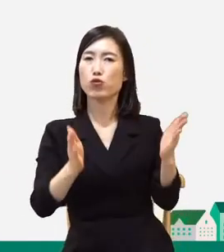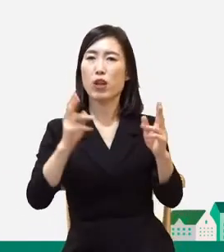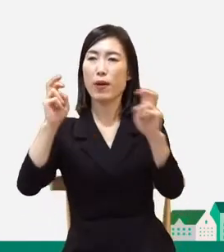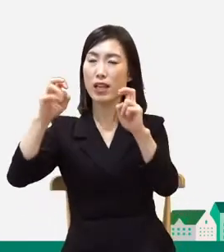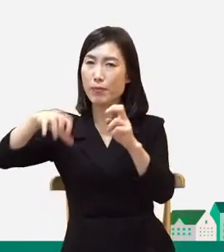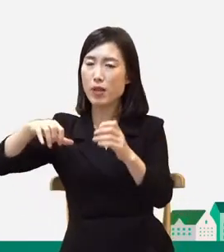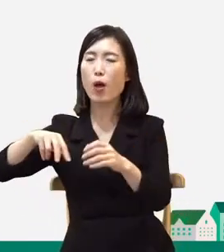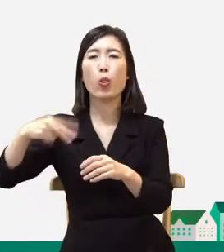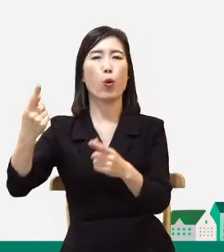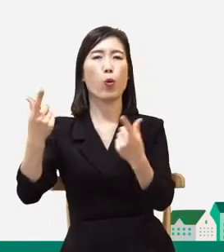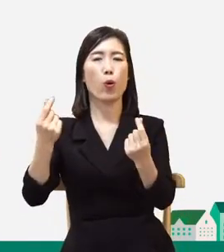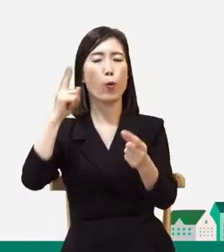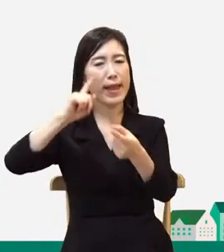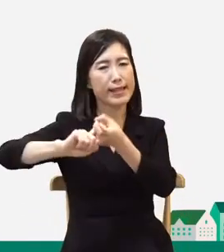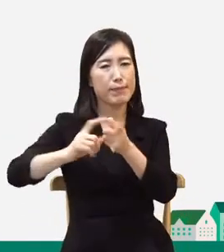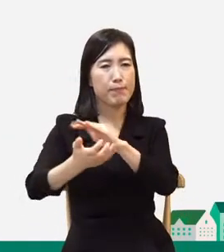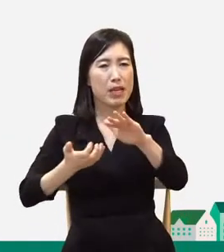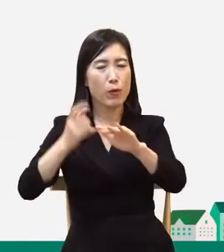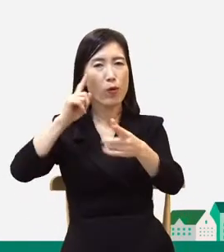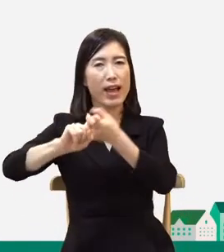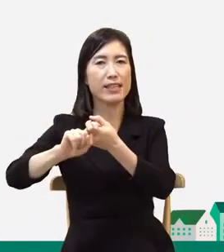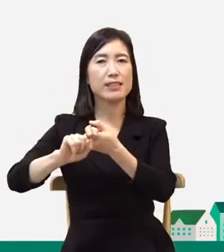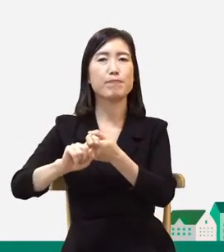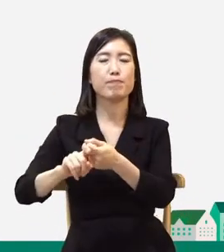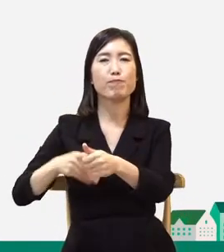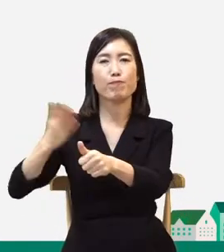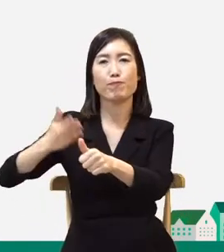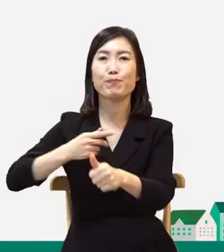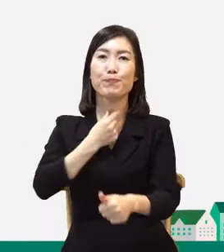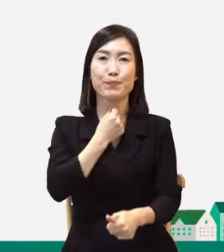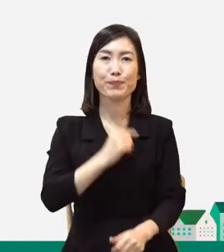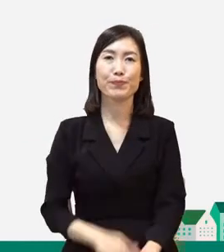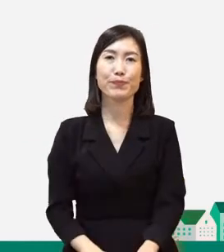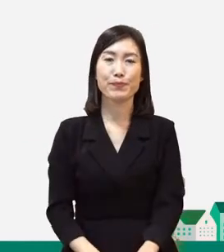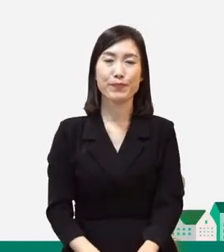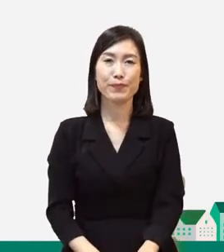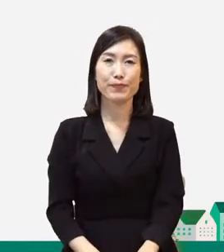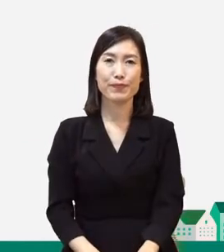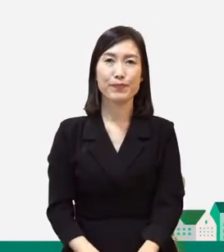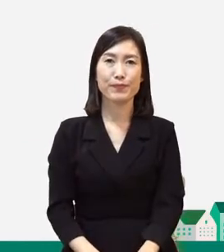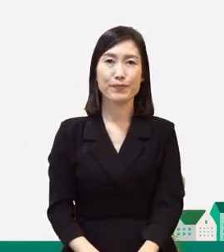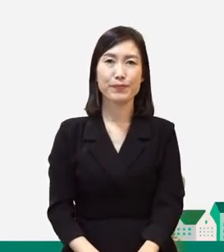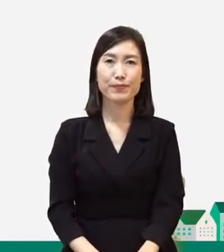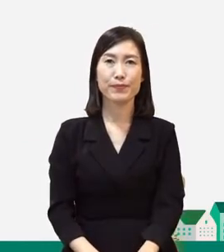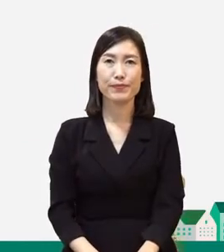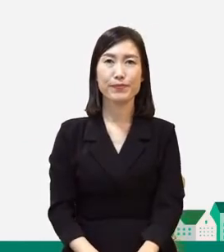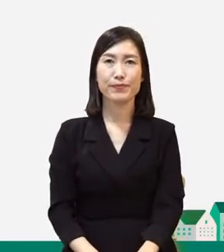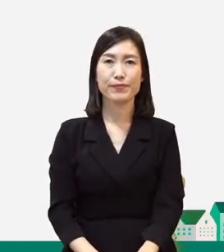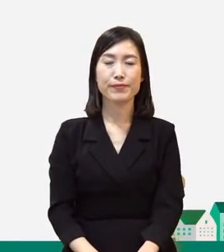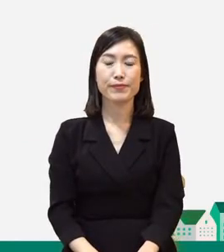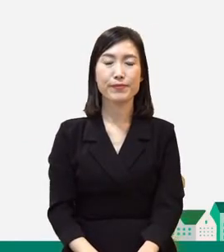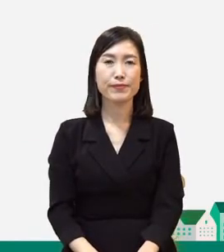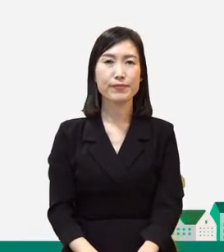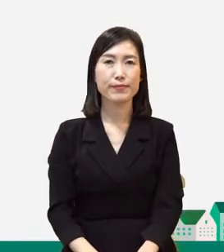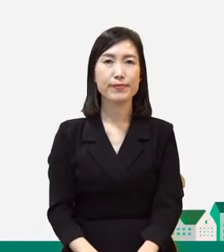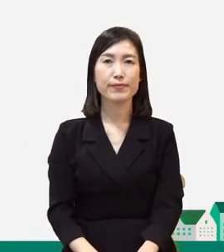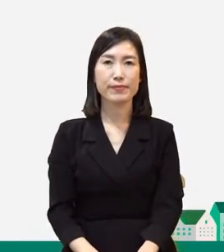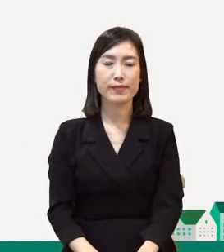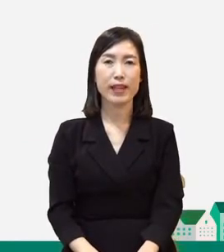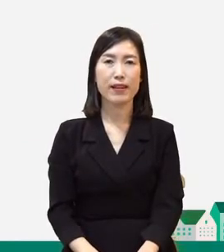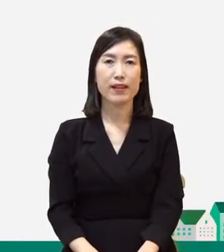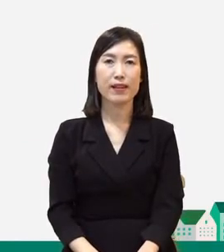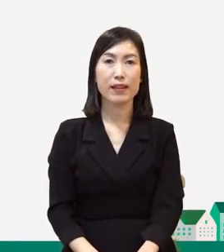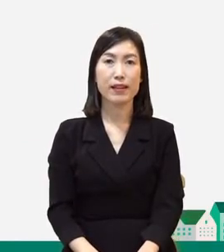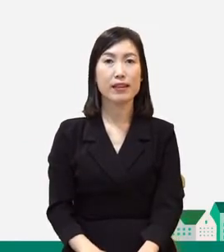가져주셨으면 좋겠다라는 말씀을 드리고요. 네, 그리고 일단은 뭐 다른 것을 다 떠나서